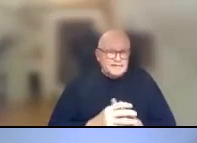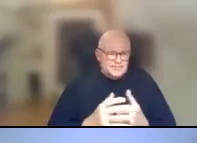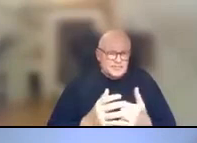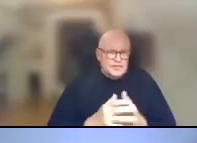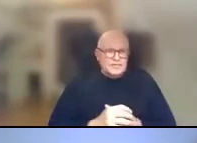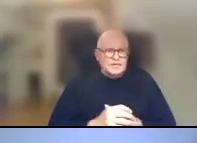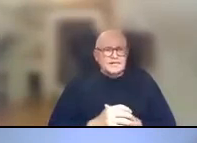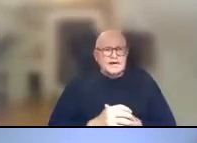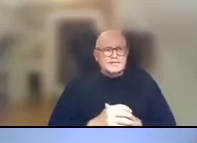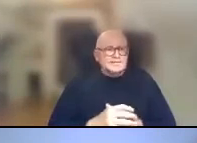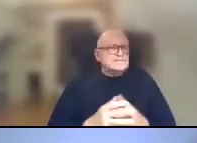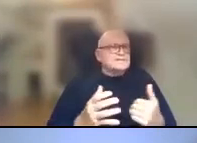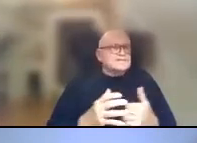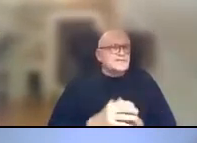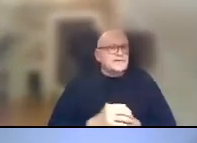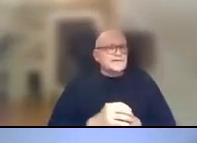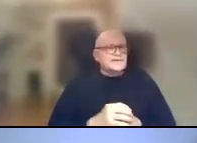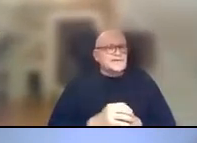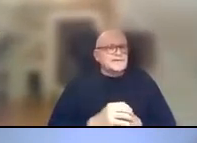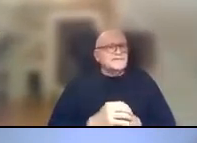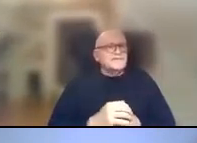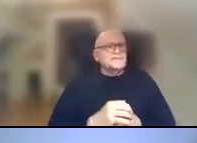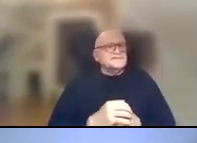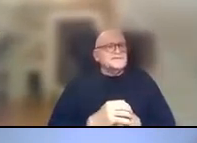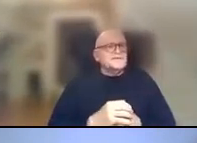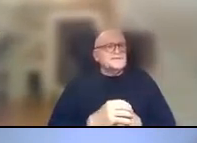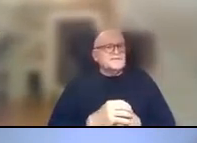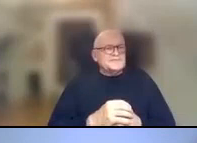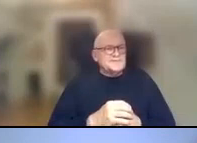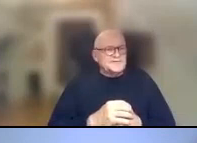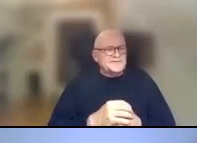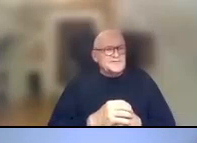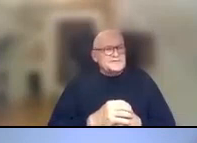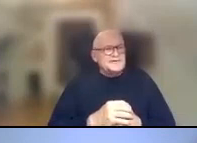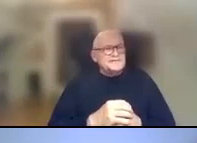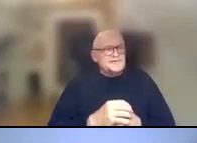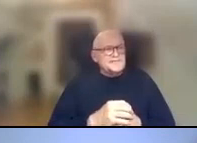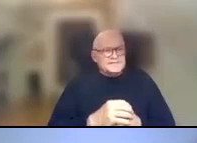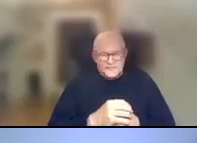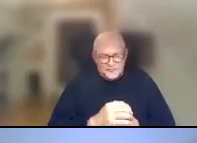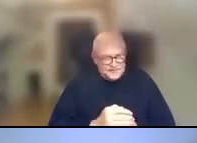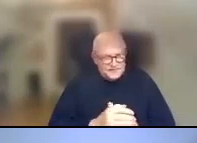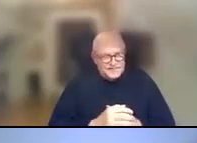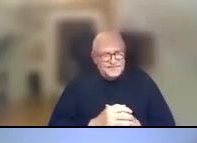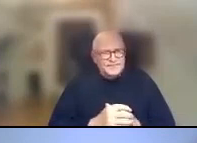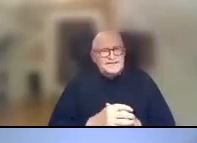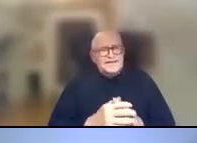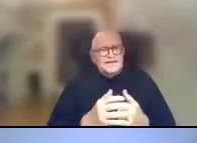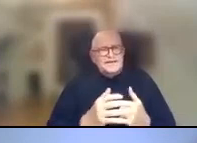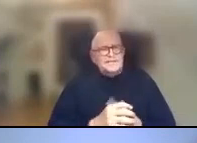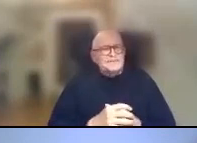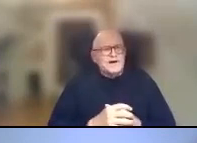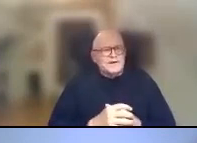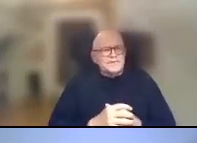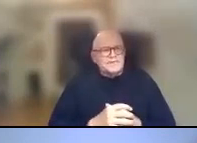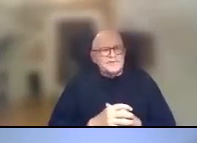Primar, so heißt das, sie sind ja sehr viel näher dran an Österreich und wissen wahrscheinlich sehr viel besser, wovon ich rede.